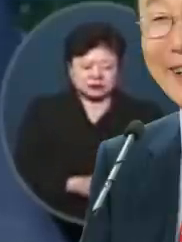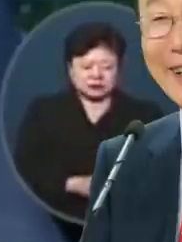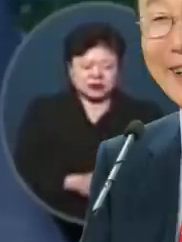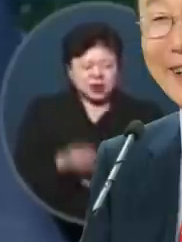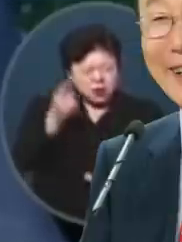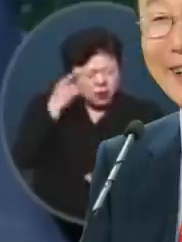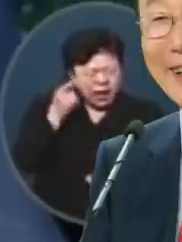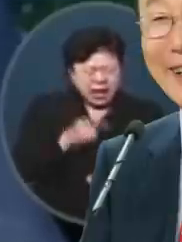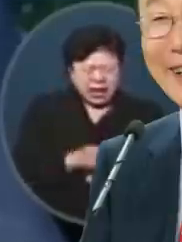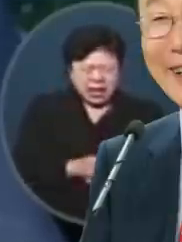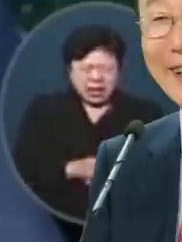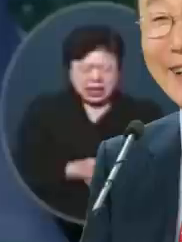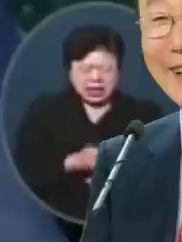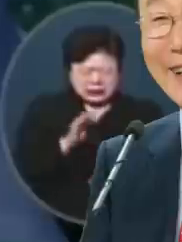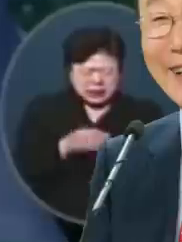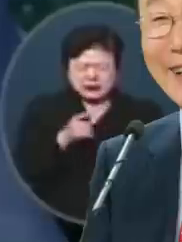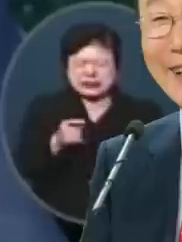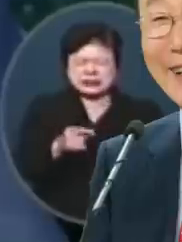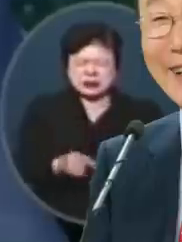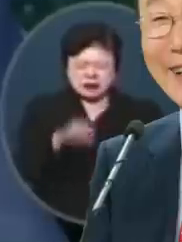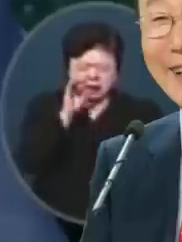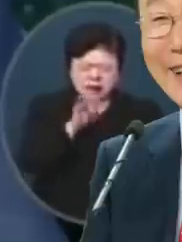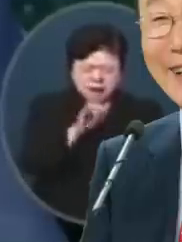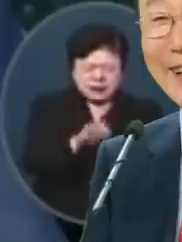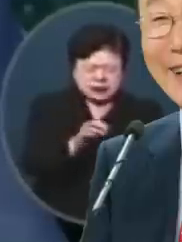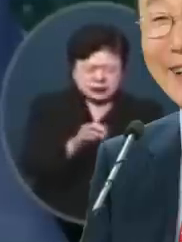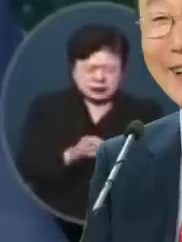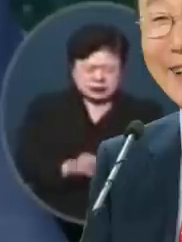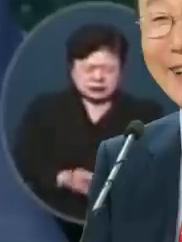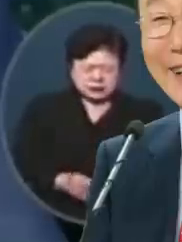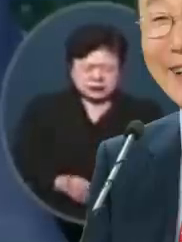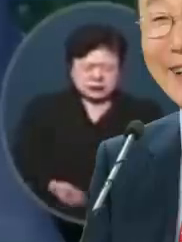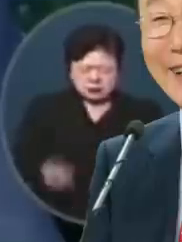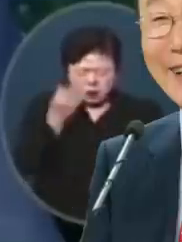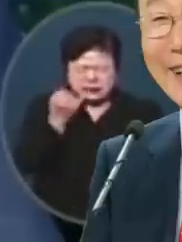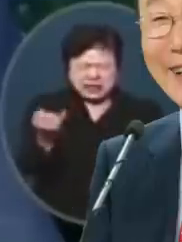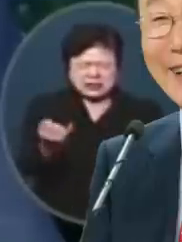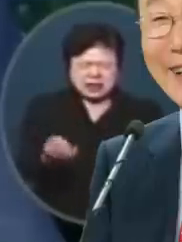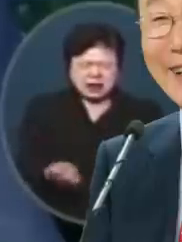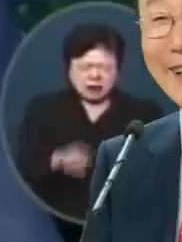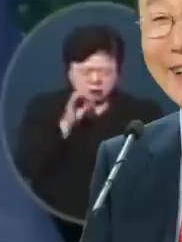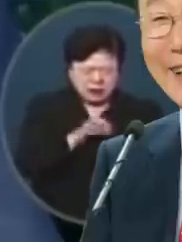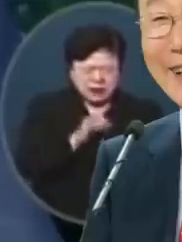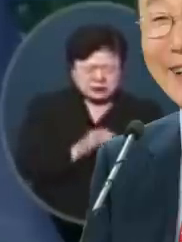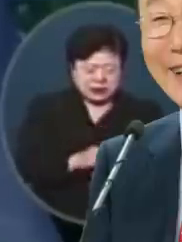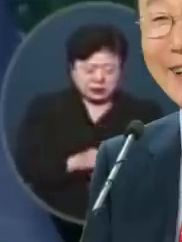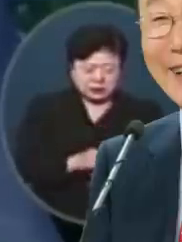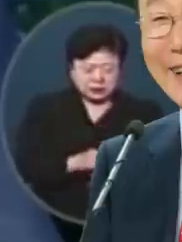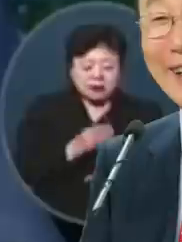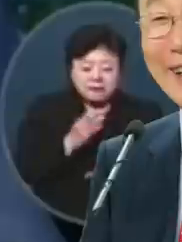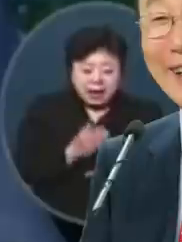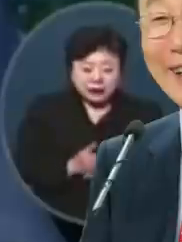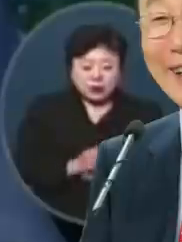가졌거나 못난 일 데리고 살 수가 없다 그렇게 하지 말고 기왕 끝났는